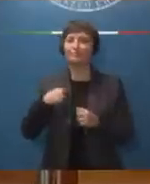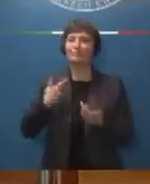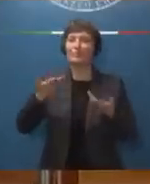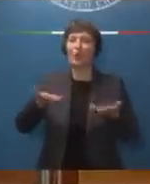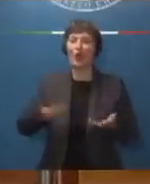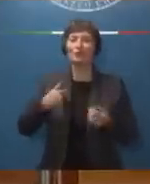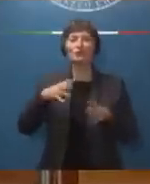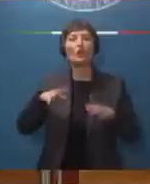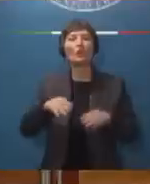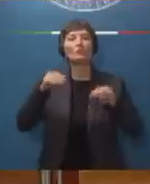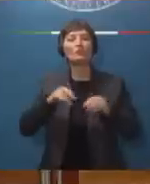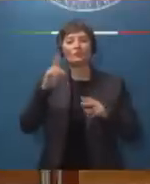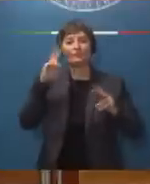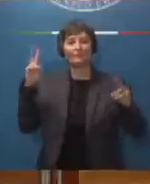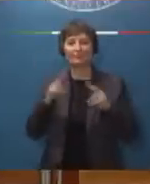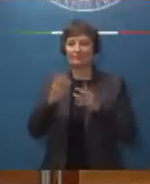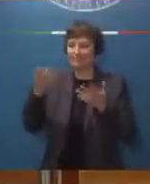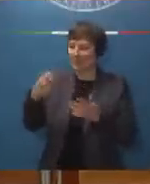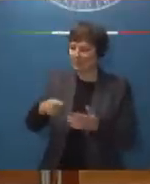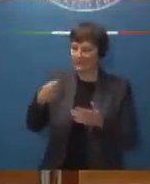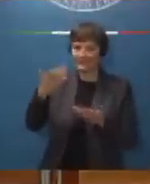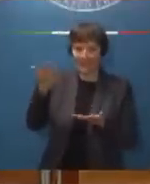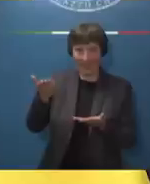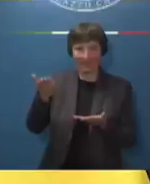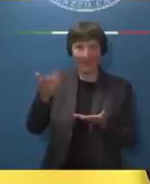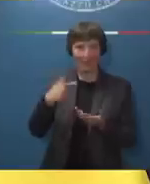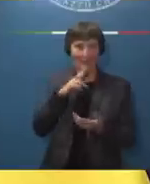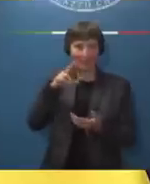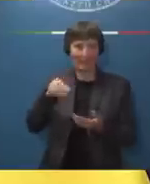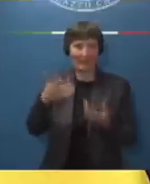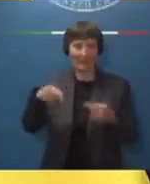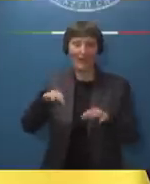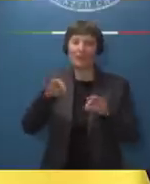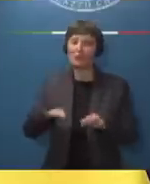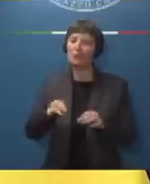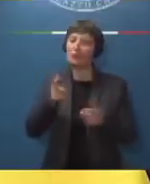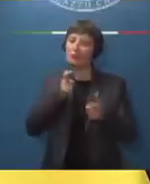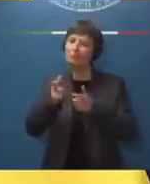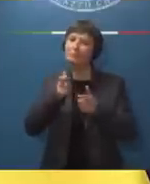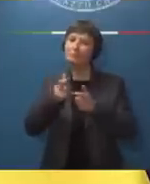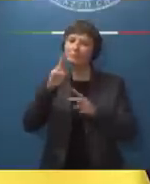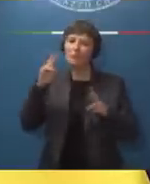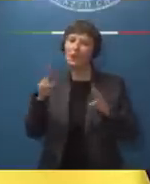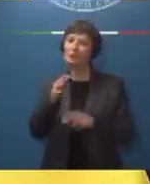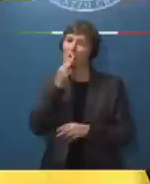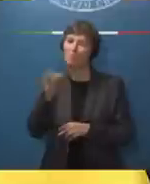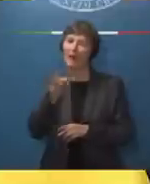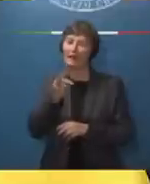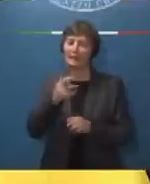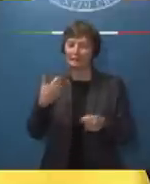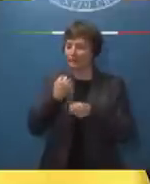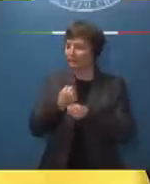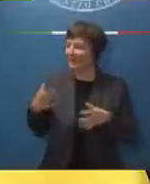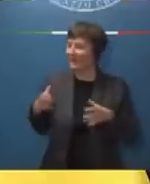con la visita al presidente come hai detto abbiamo avuto una bellissima un bellissimo incontro insieme alla nostra delegazione